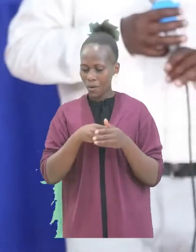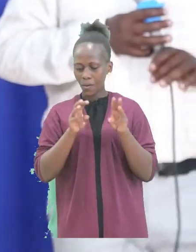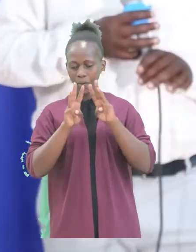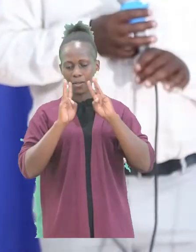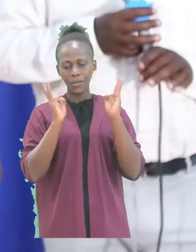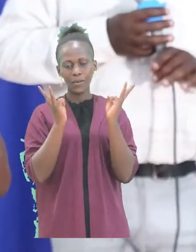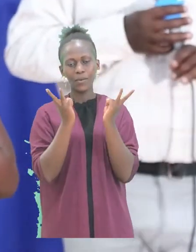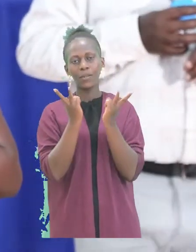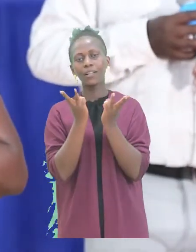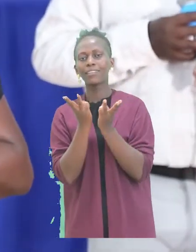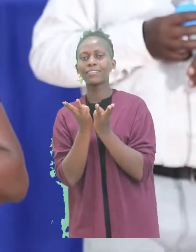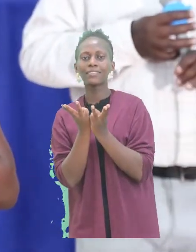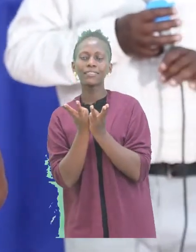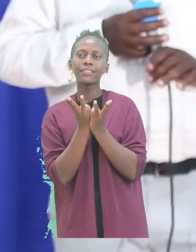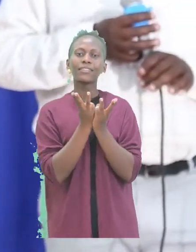duniani kote.